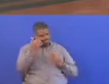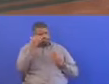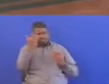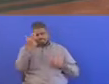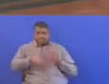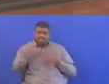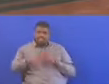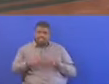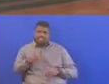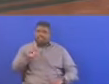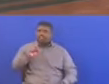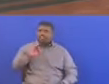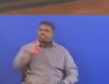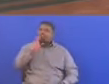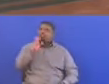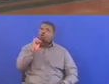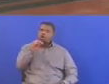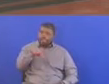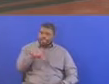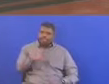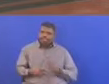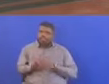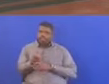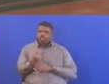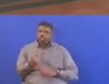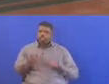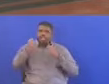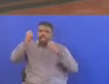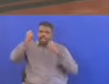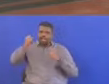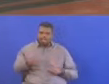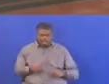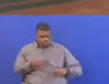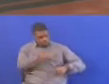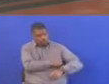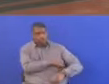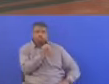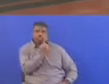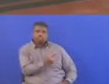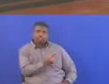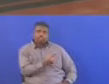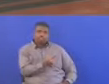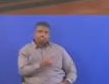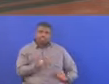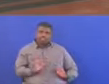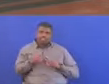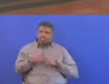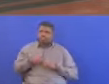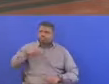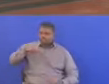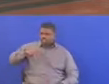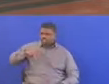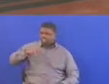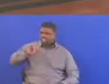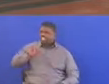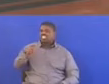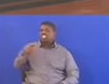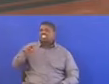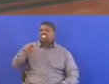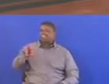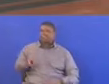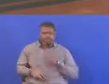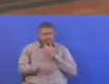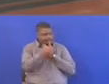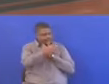AFCON. Taifa Stars ilifanikiwa kutoka kidedea kwa ushindi wa goli moja dhidi ya timu ya Niger. Naipongeza sana